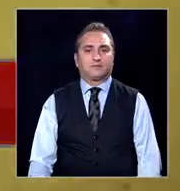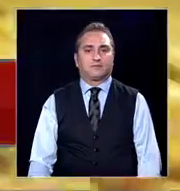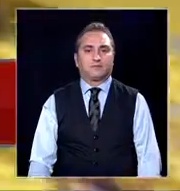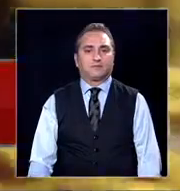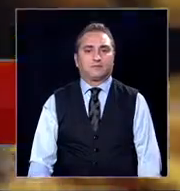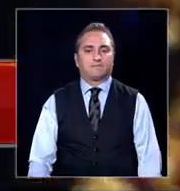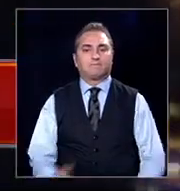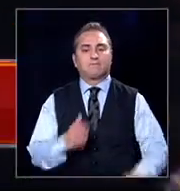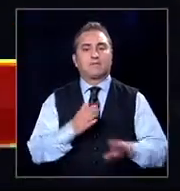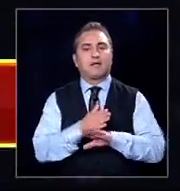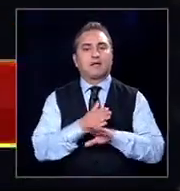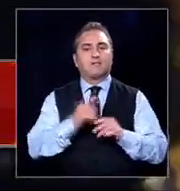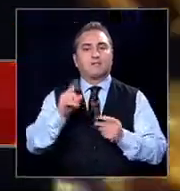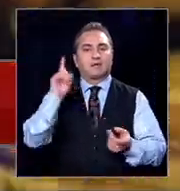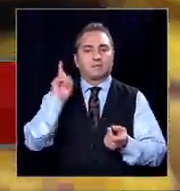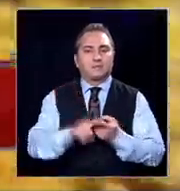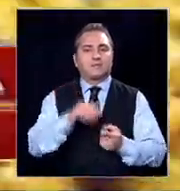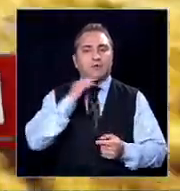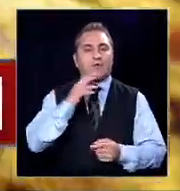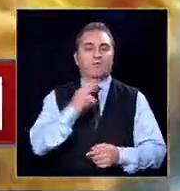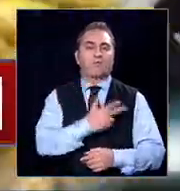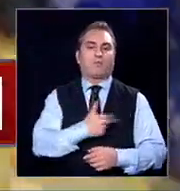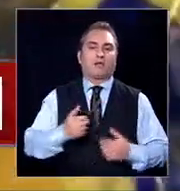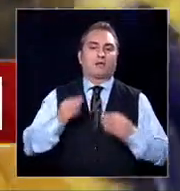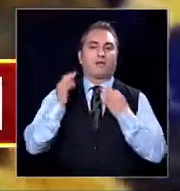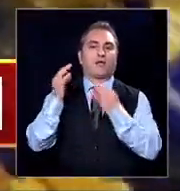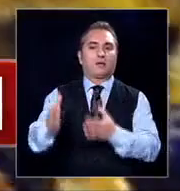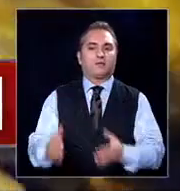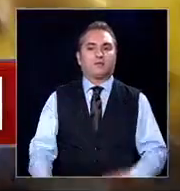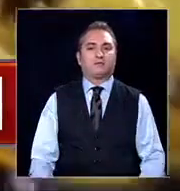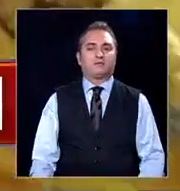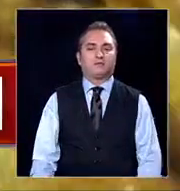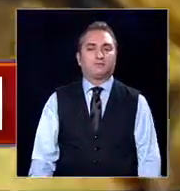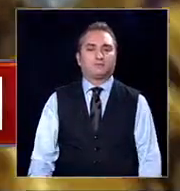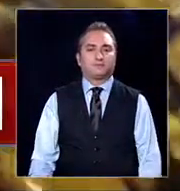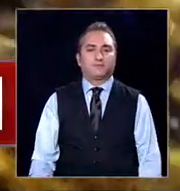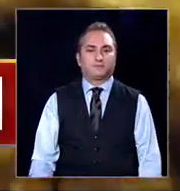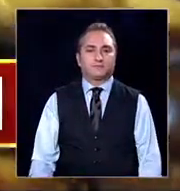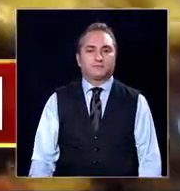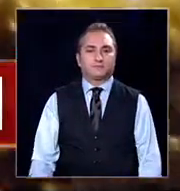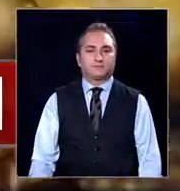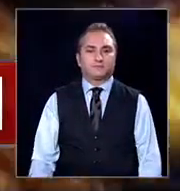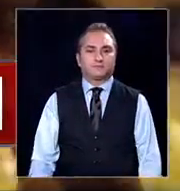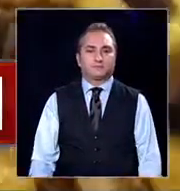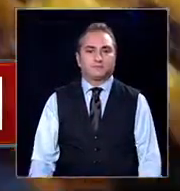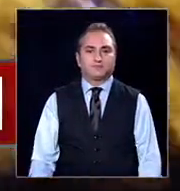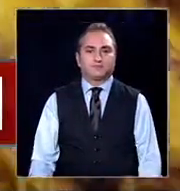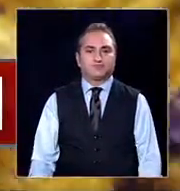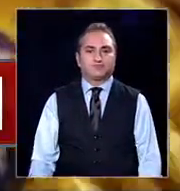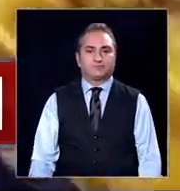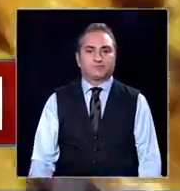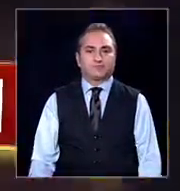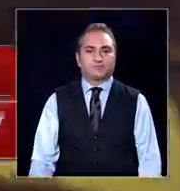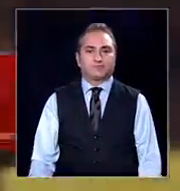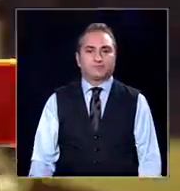dağıtmaya çalıştım. Ekmekler bitmeyince belediyeye haber verildi. Belediyeyi aradım. Görevliler geldiğinde bile şaşırdı. Bu taze ekmekler niye atılır,